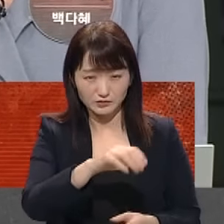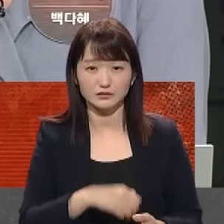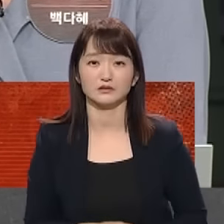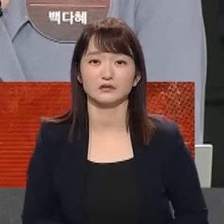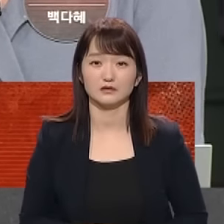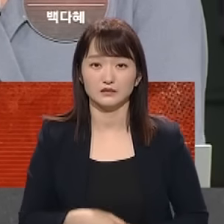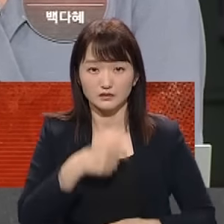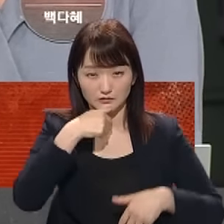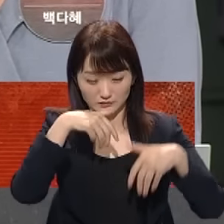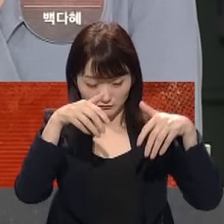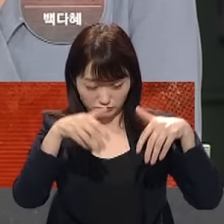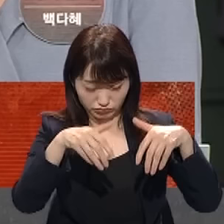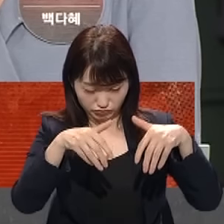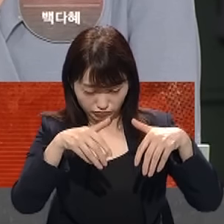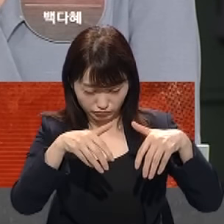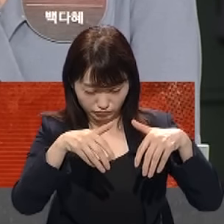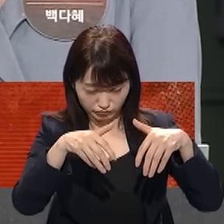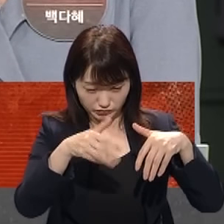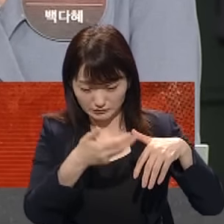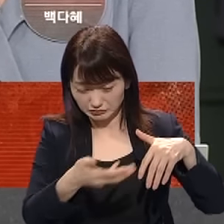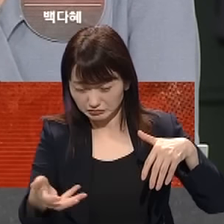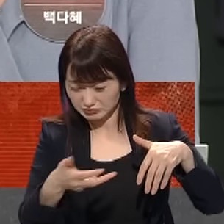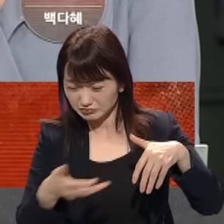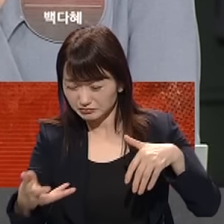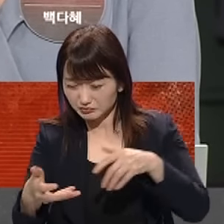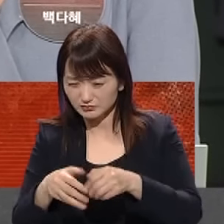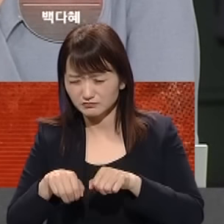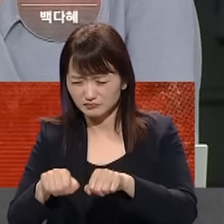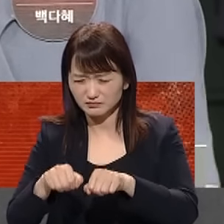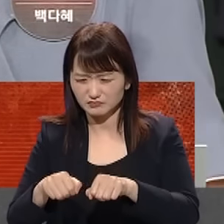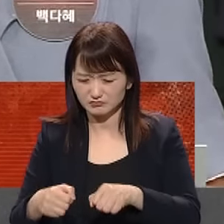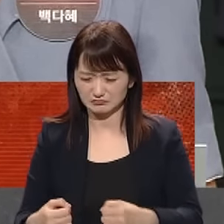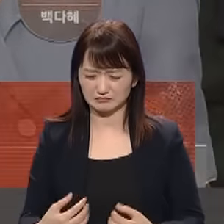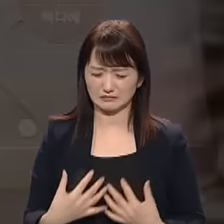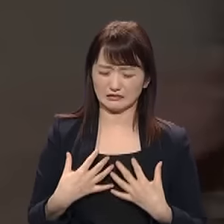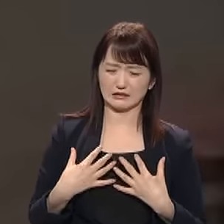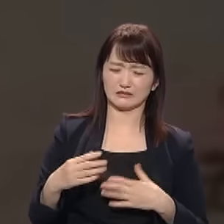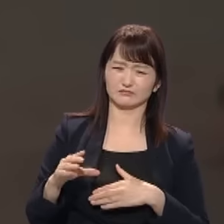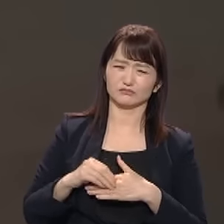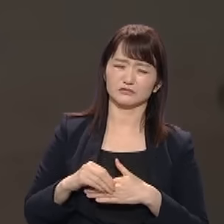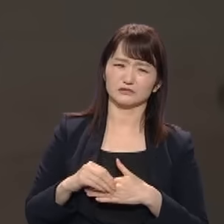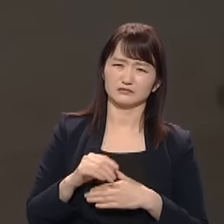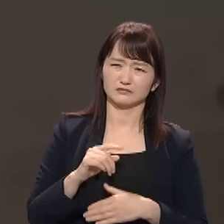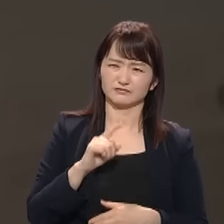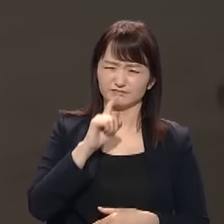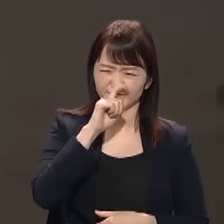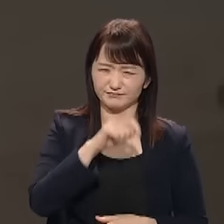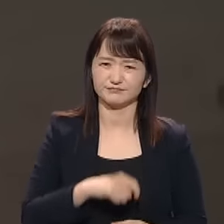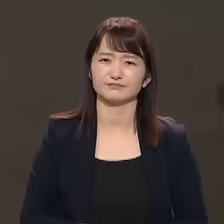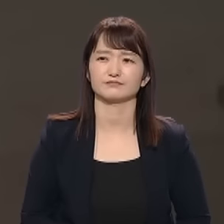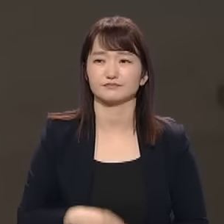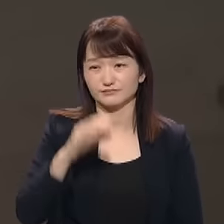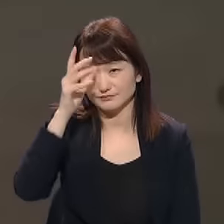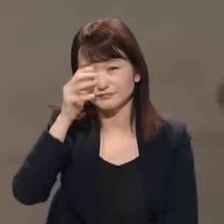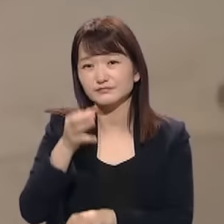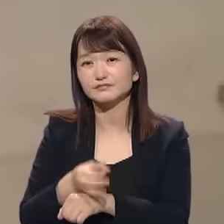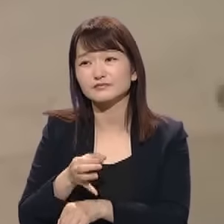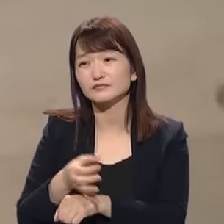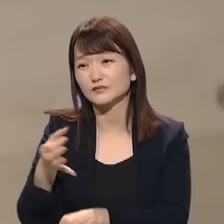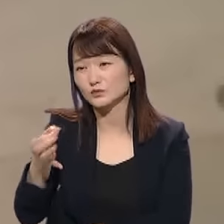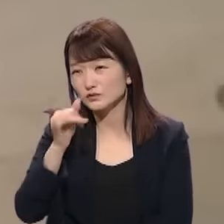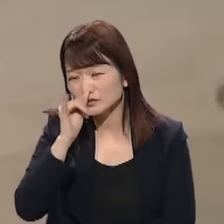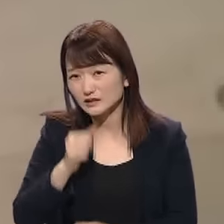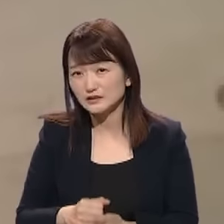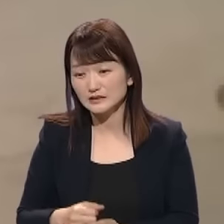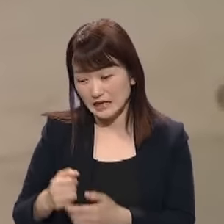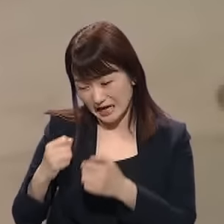소스가 빗물이랑 다 섞여 있었는데 치우면서 옷에 튀기기도 했다고 합니다. 자, 양 변호사님, 치킨 살 돈은 있어. 치킨 뜯을